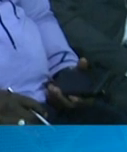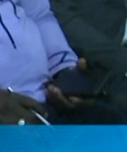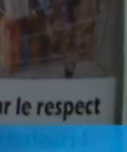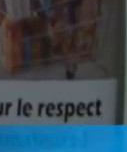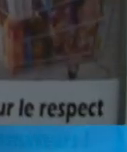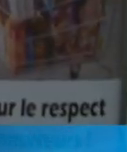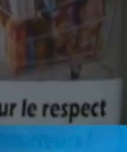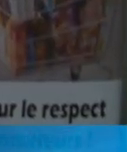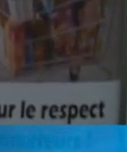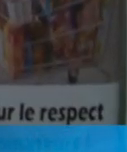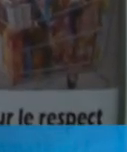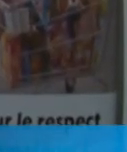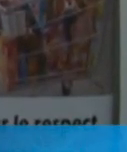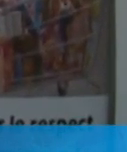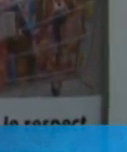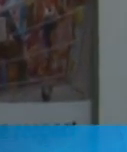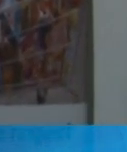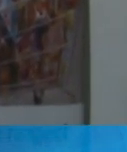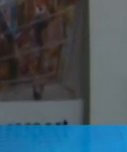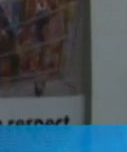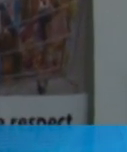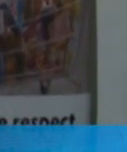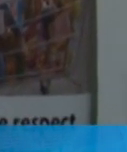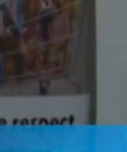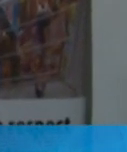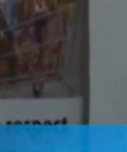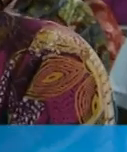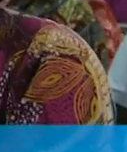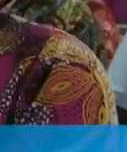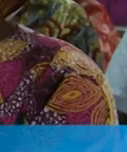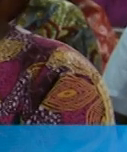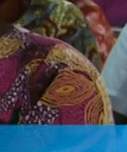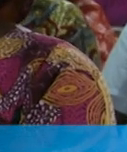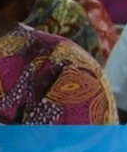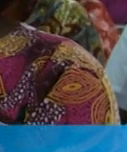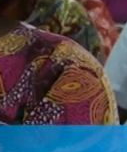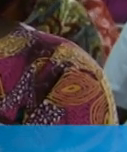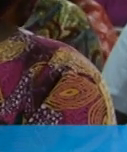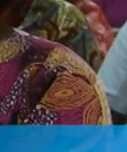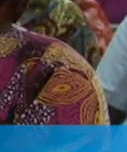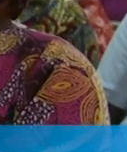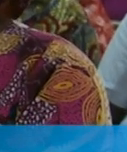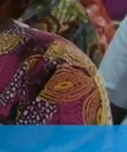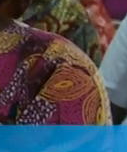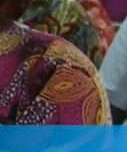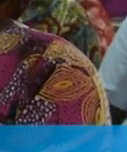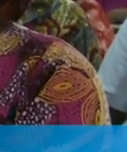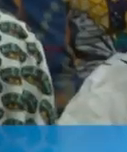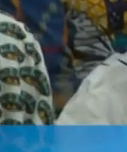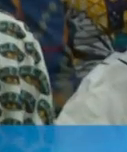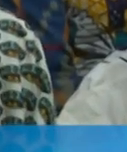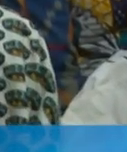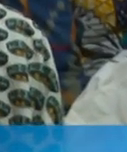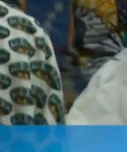des consommateurs en Côte d'Ivoire. Une rencontre organisée dans la commune de Yopougon par la Fédération des réseaux ivoiriens